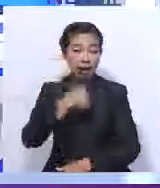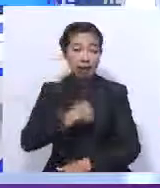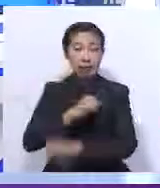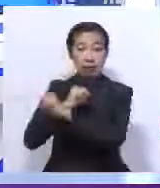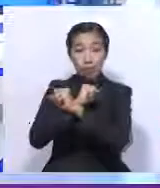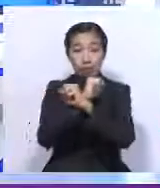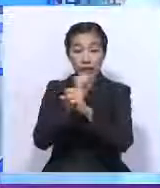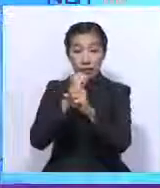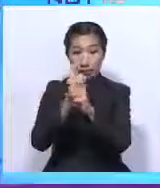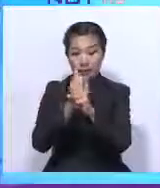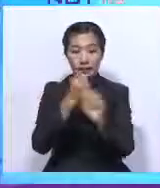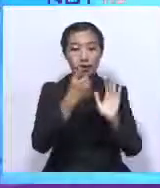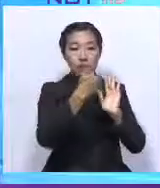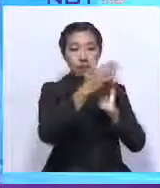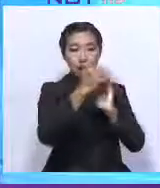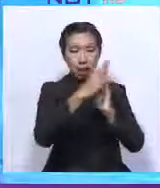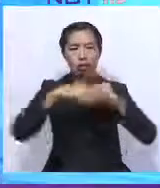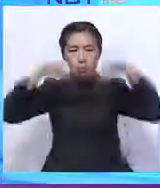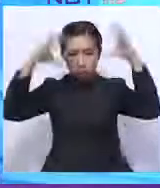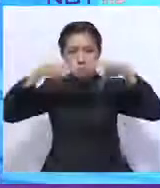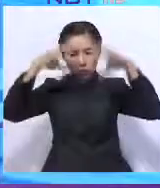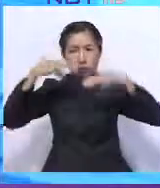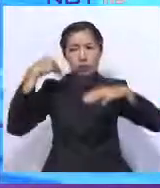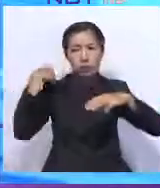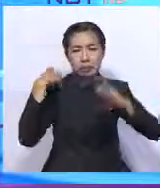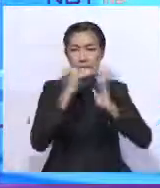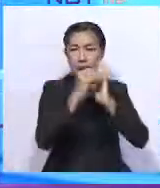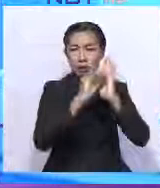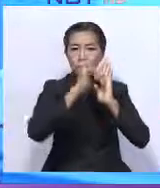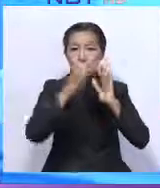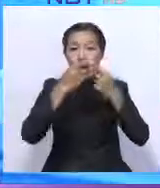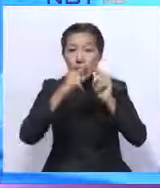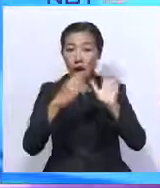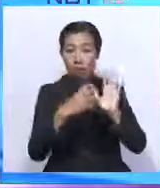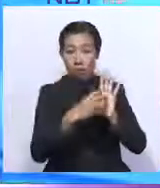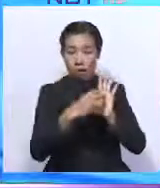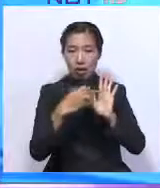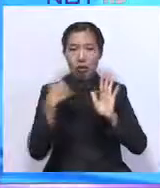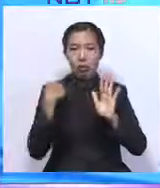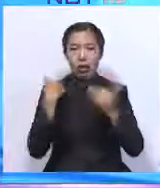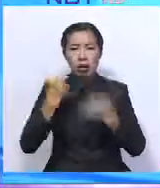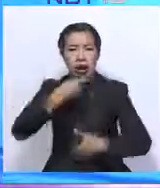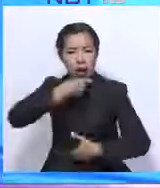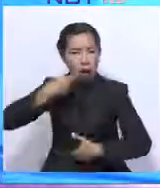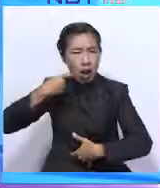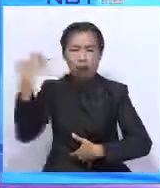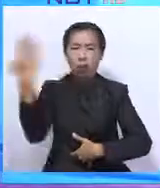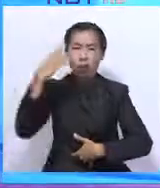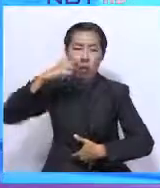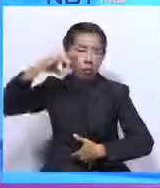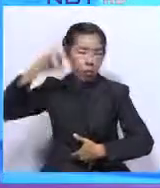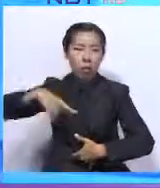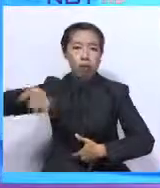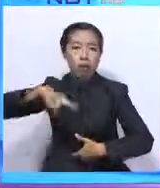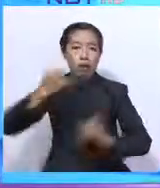ในพื้นที่ภาคตะวันออกเฉียงเหนือค่ะยังมีฝนตกหนักในบางจังหวัดขณะที่หลายจังหวัดในภาคกลางมีสภาพแห้งแล้งและร้อนจัดแหล่งอาหารสัตว์เลี้ยง